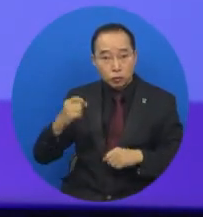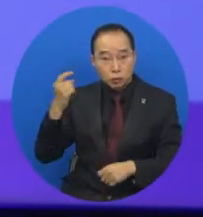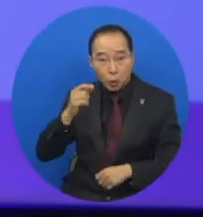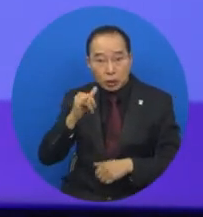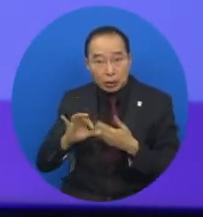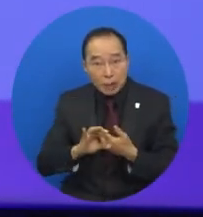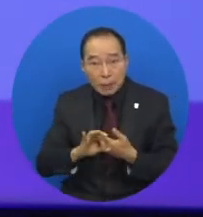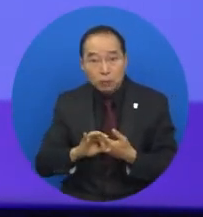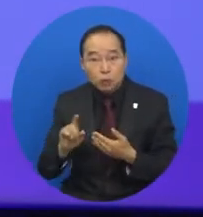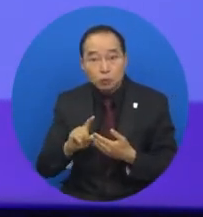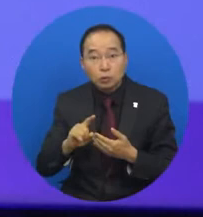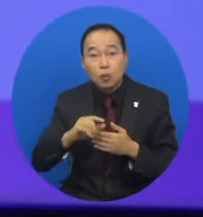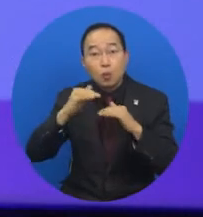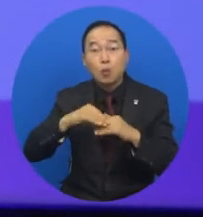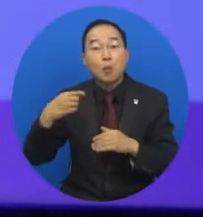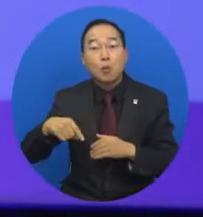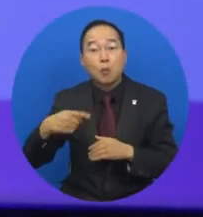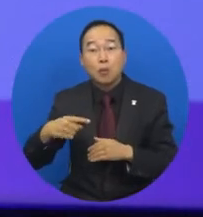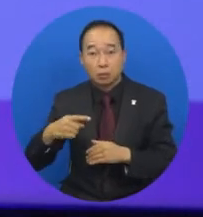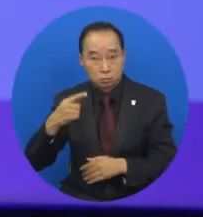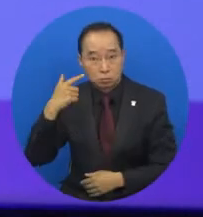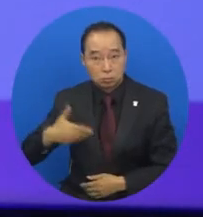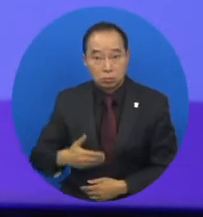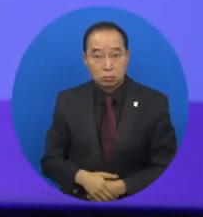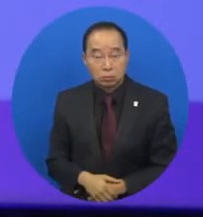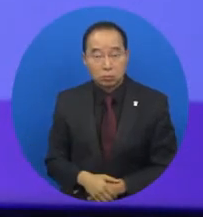움직임이 소리가 있다면 어떤 얘기를 합니까?